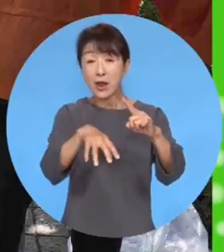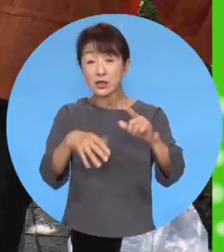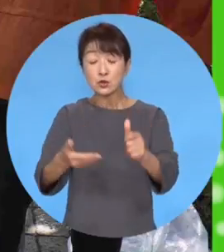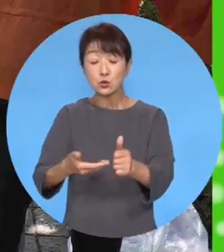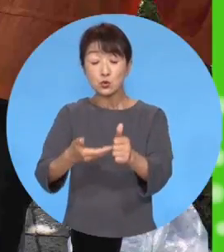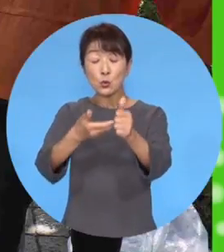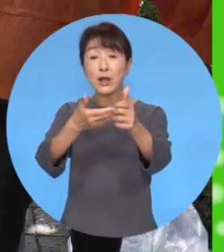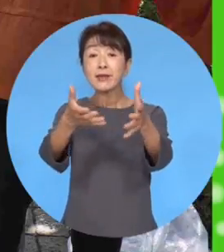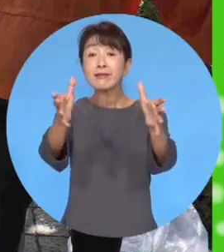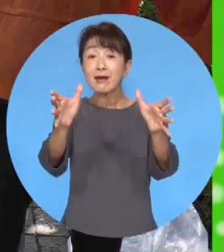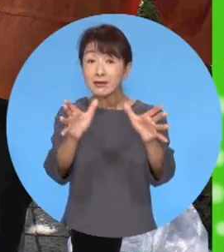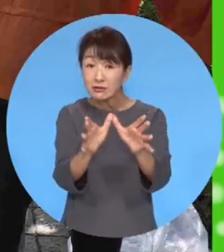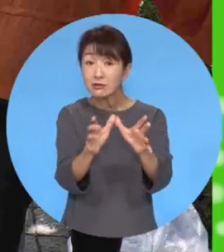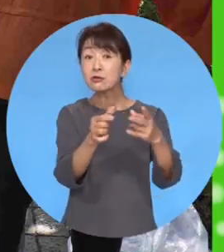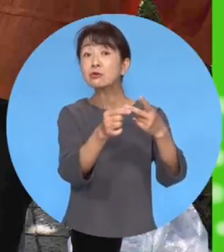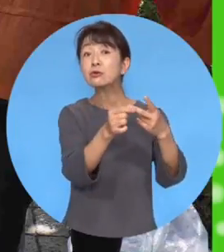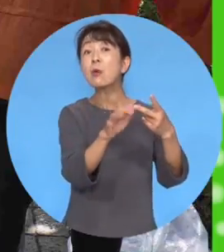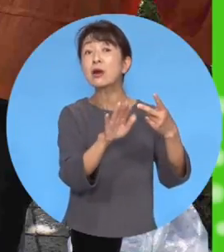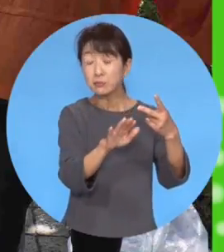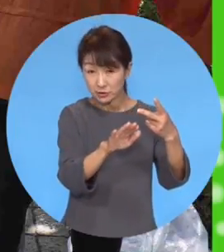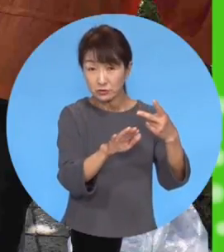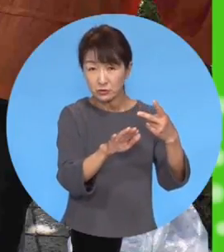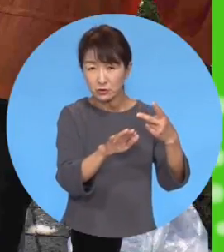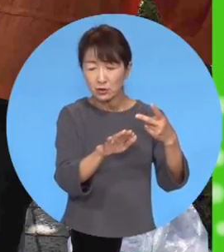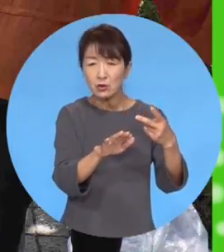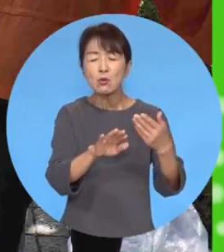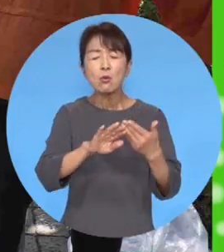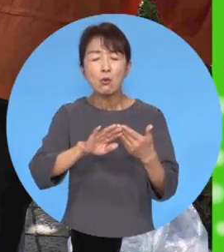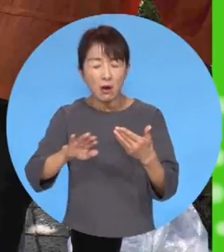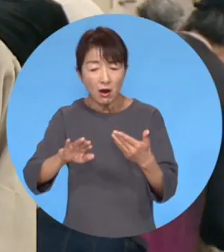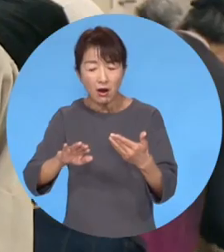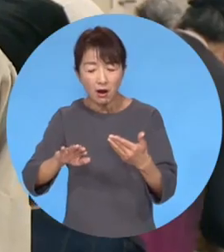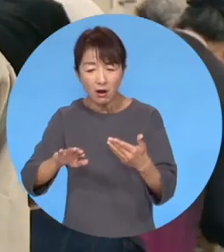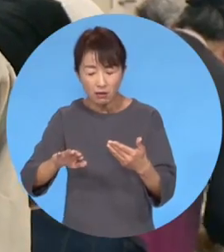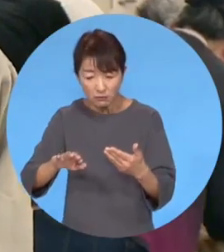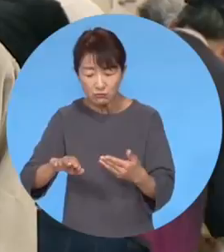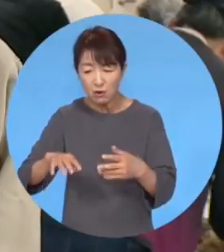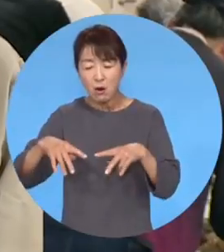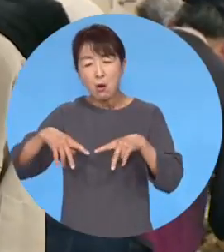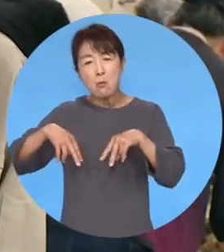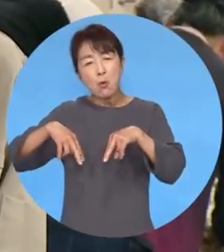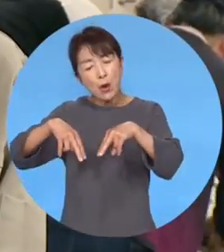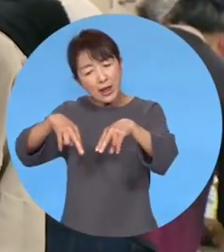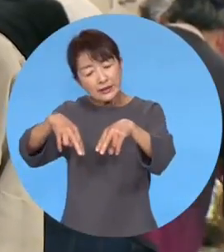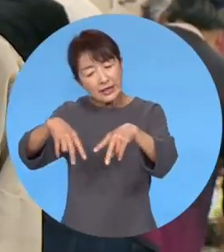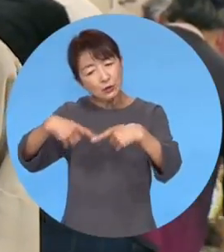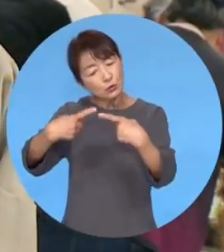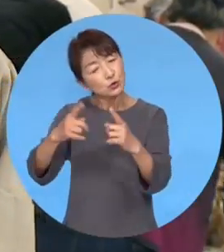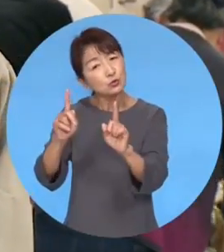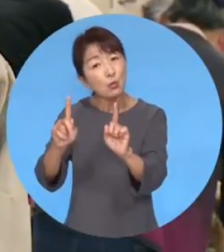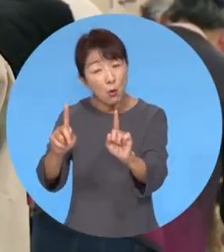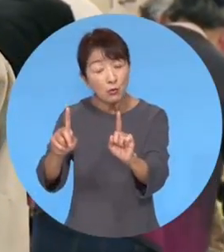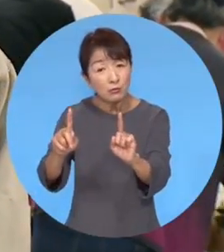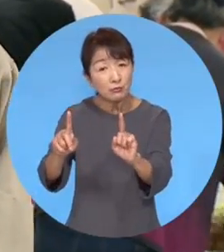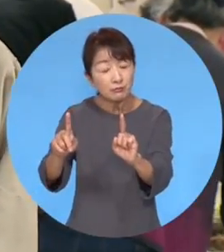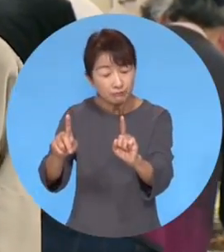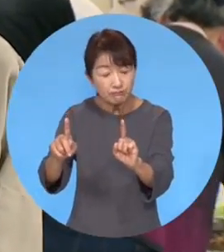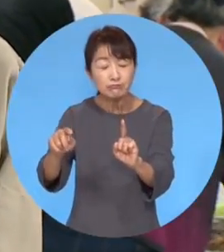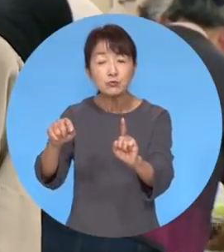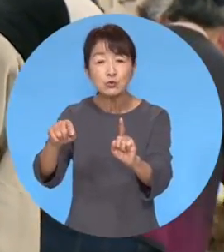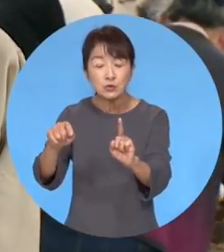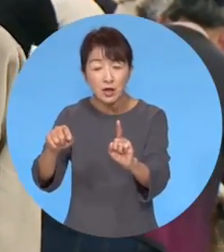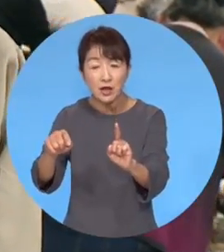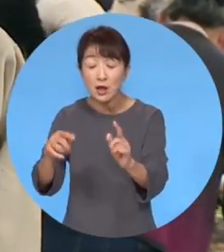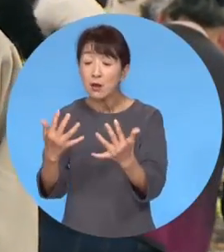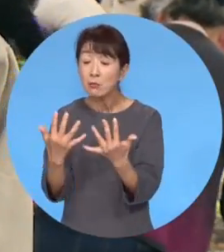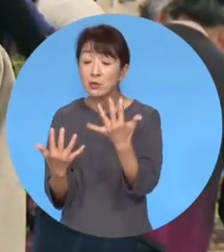園育て組という制度もございます。それからボランティア、緑に関わるボランティアの入門ということ